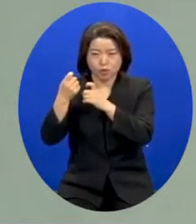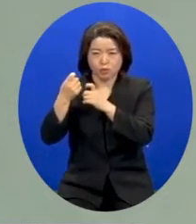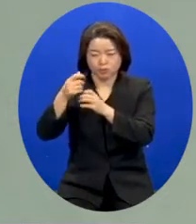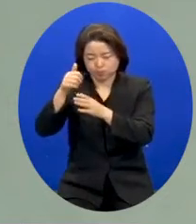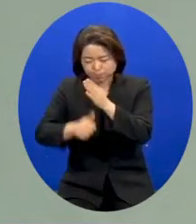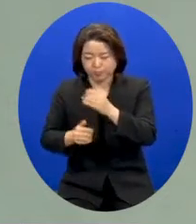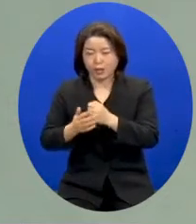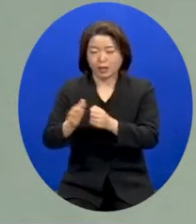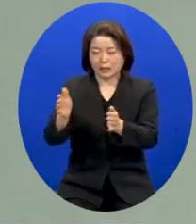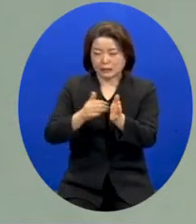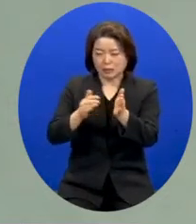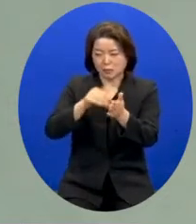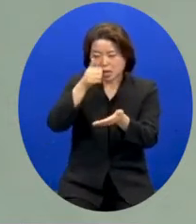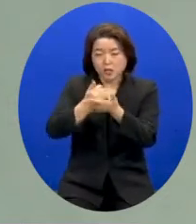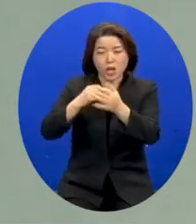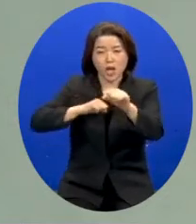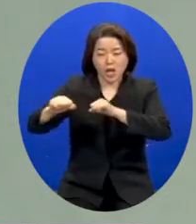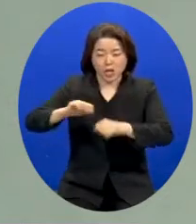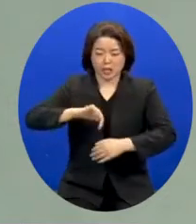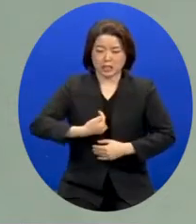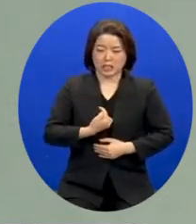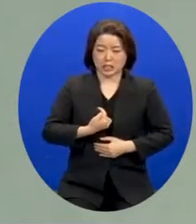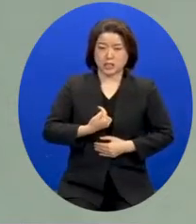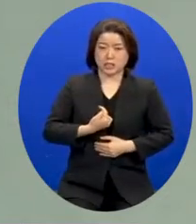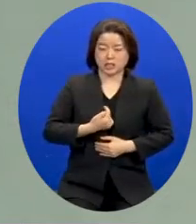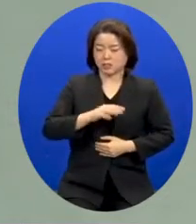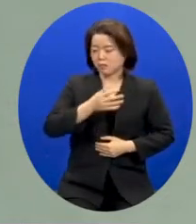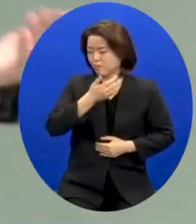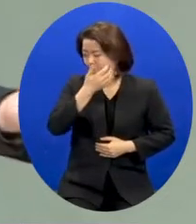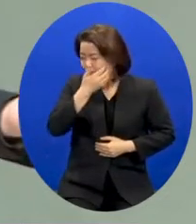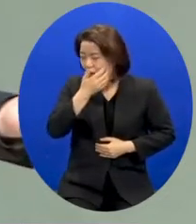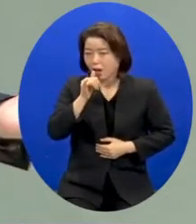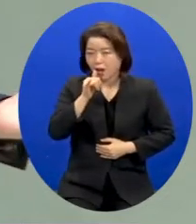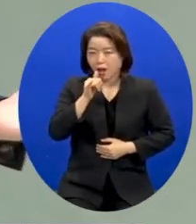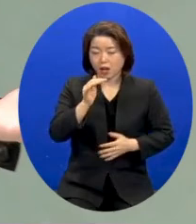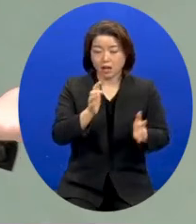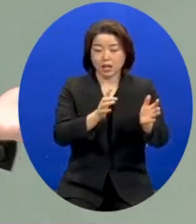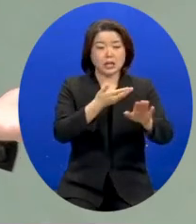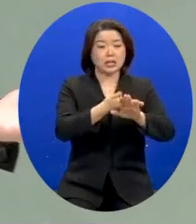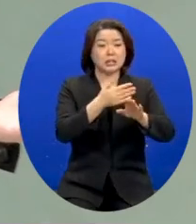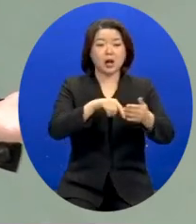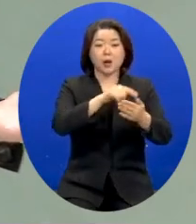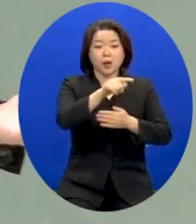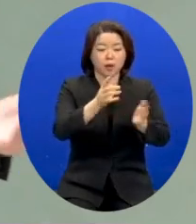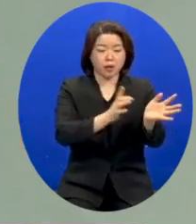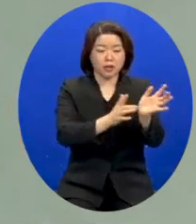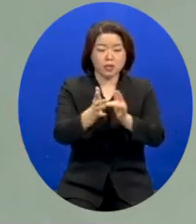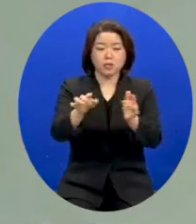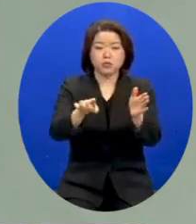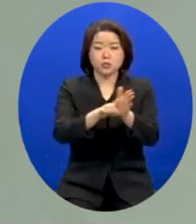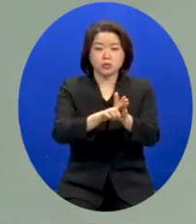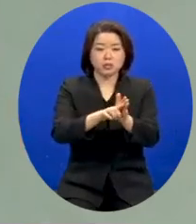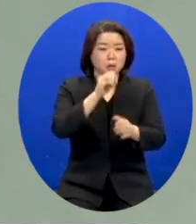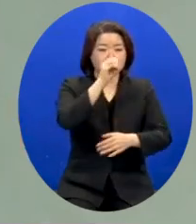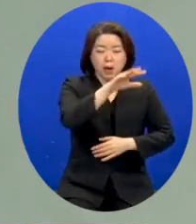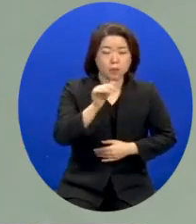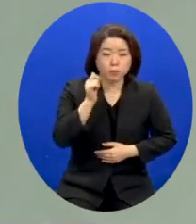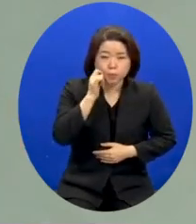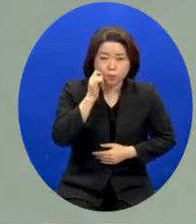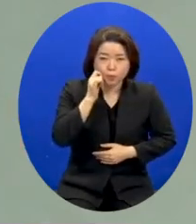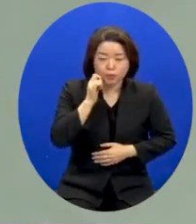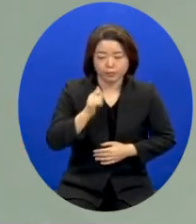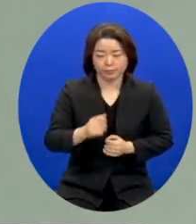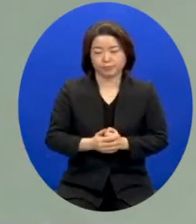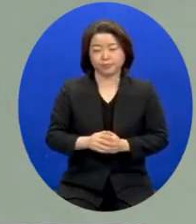사는 자기 자신이 너무 창피해서 예수 믿는다는 말도 못하고 살았습니다. 어느